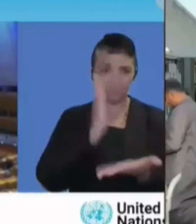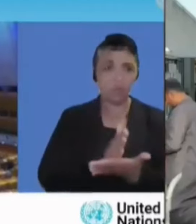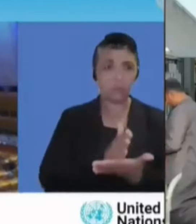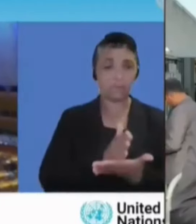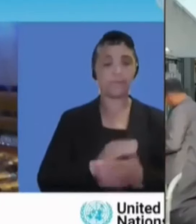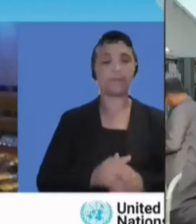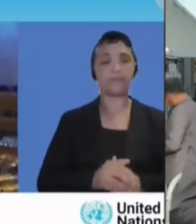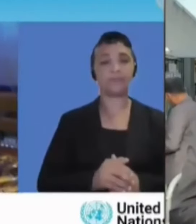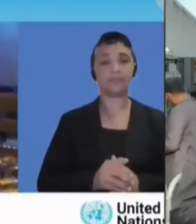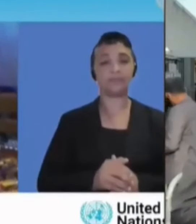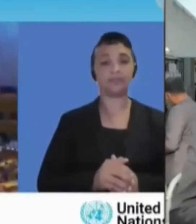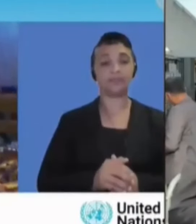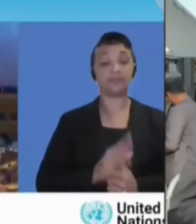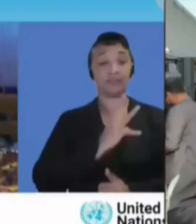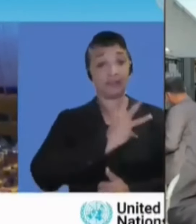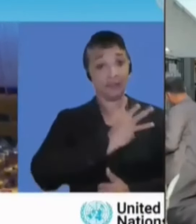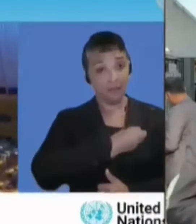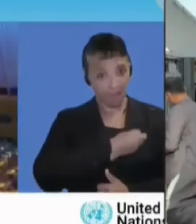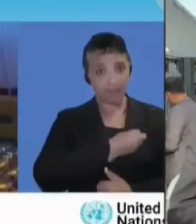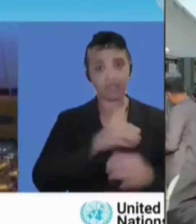di berbagai penjuru dunia.